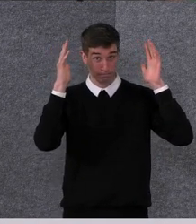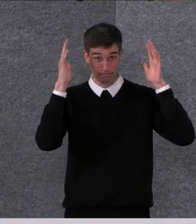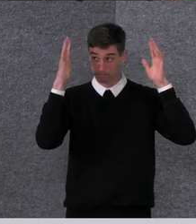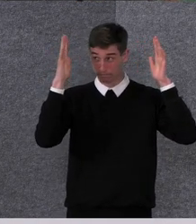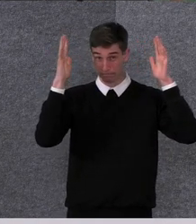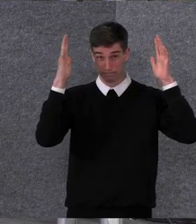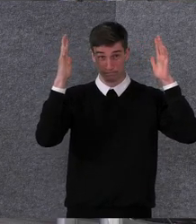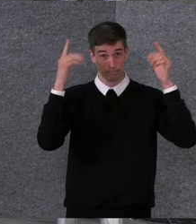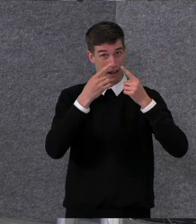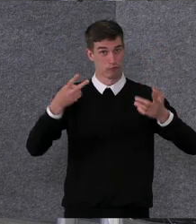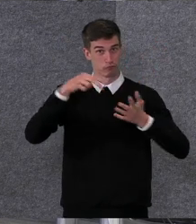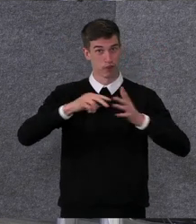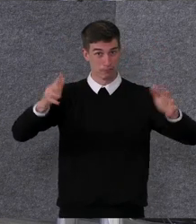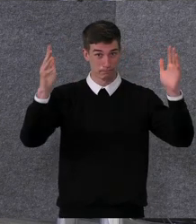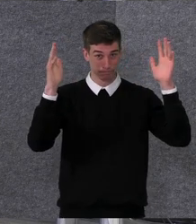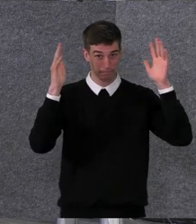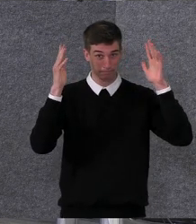vielen Applaus.